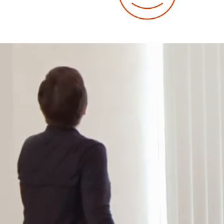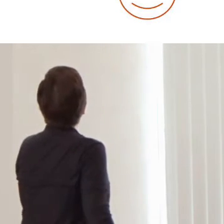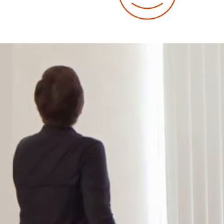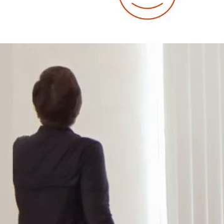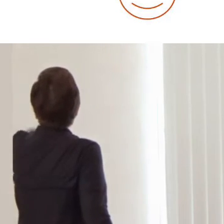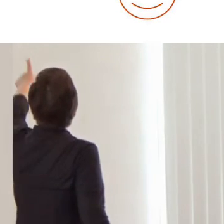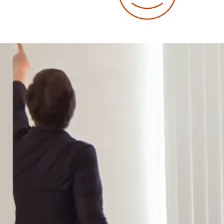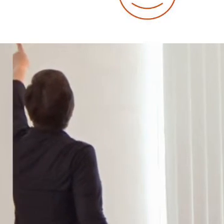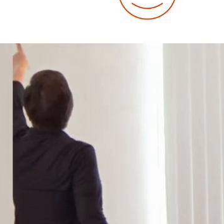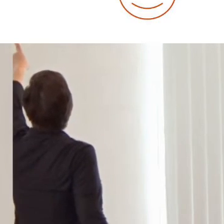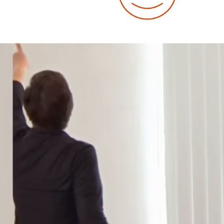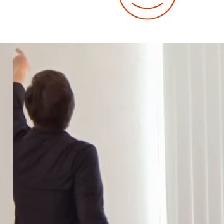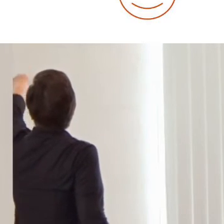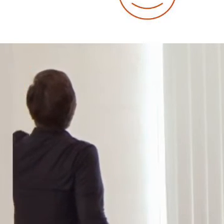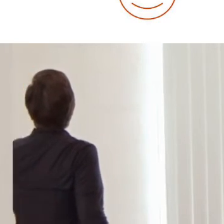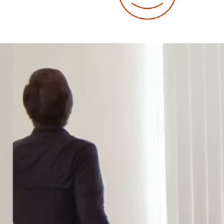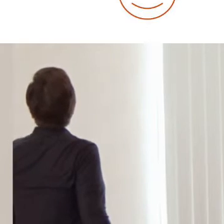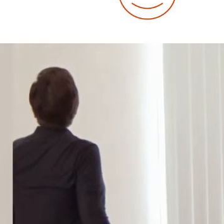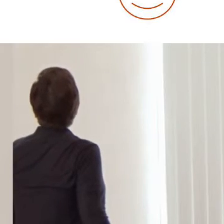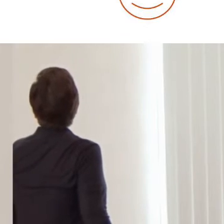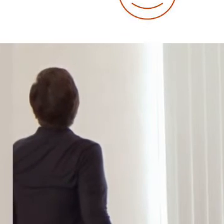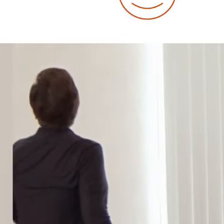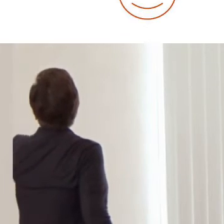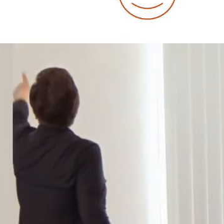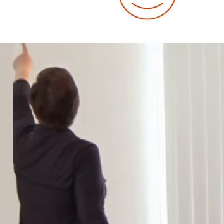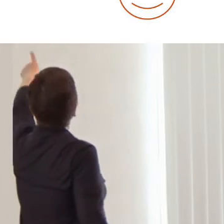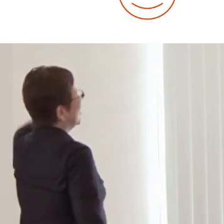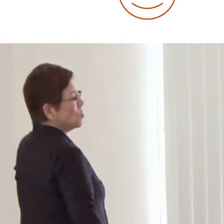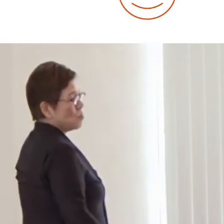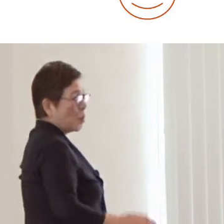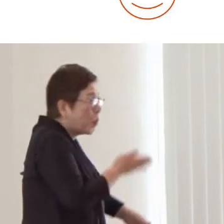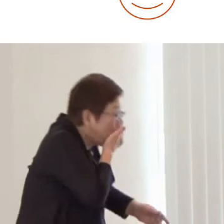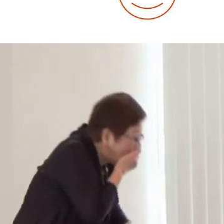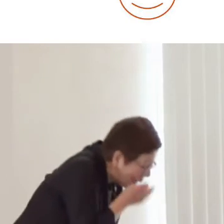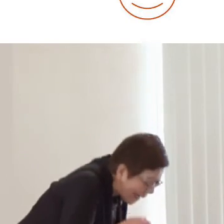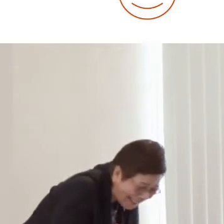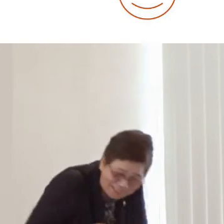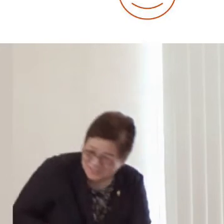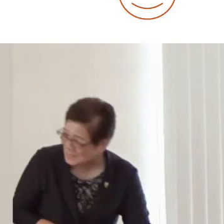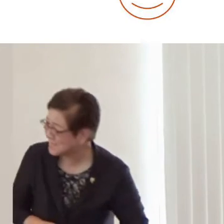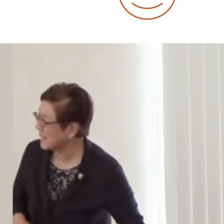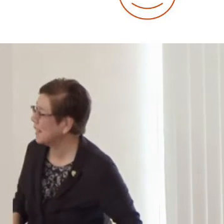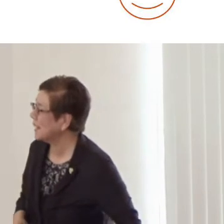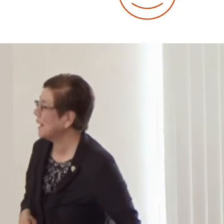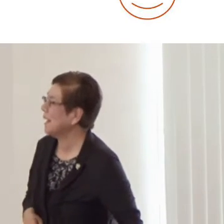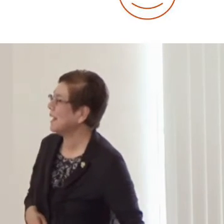キリストによるチェンジ、はい、あれは長岡さん、私、